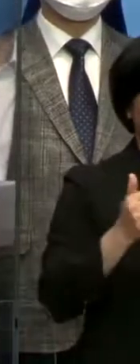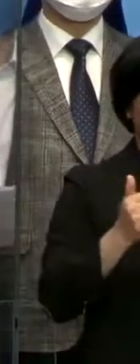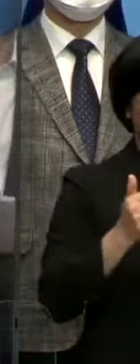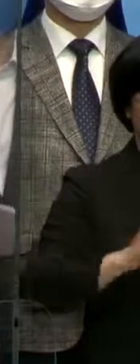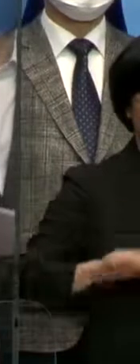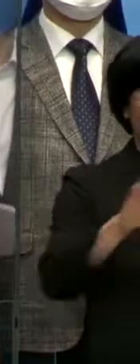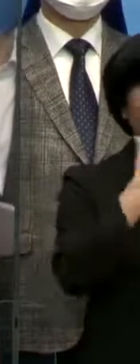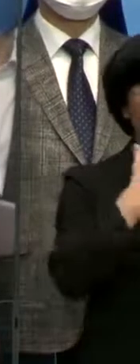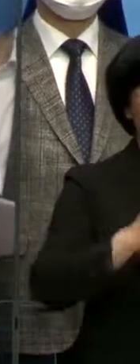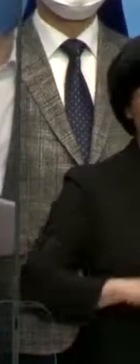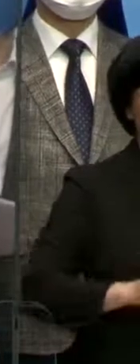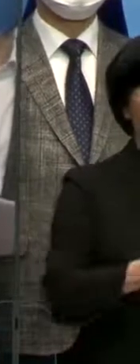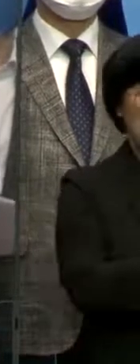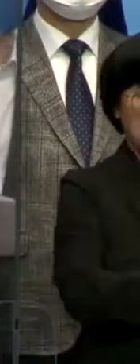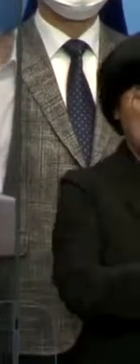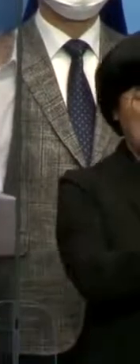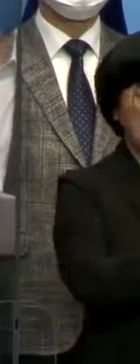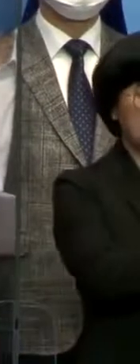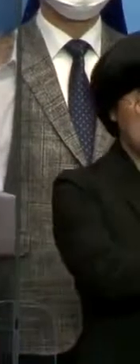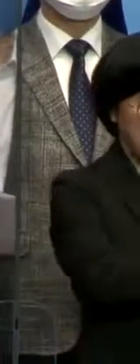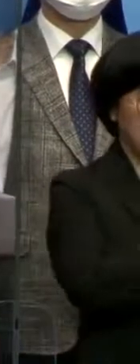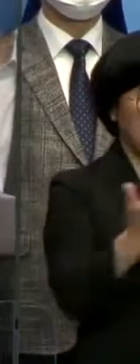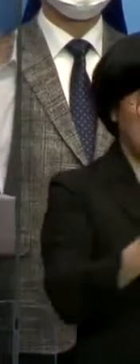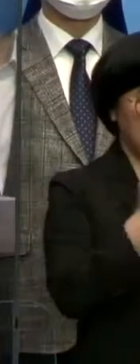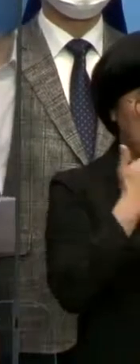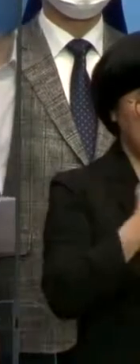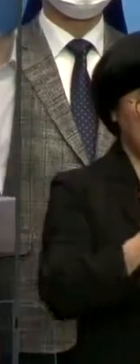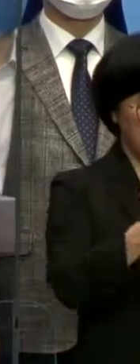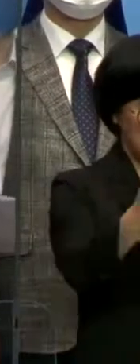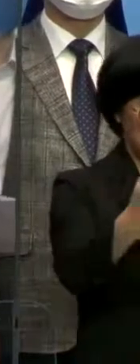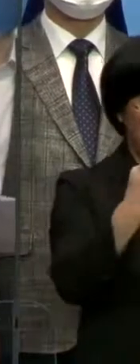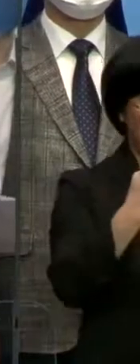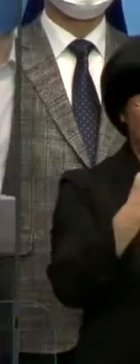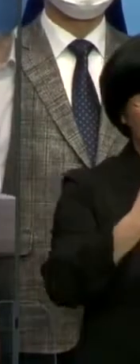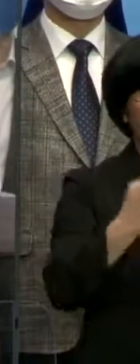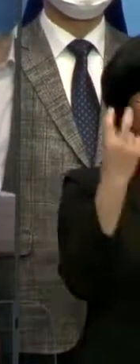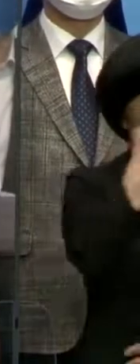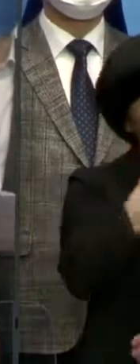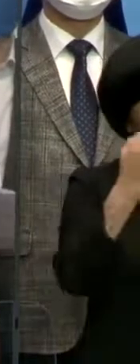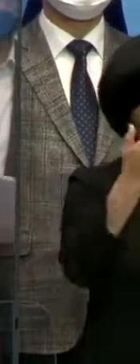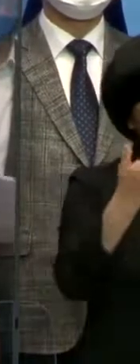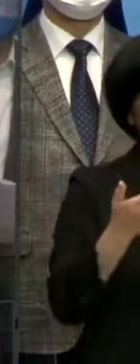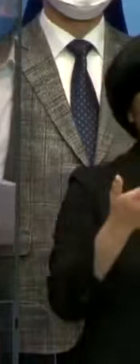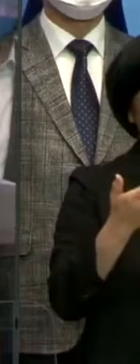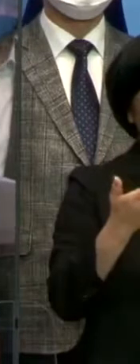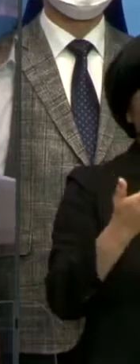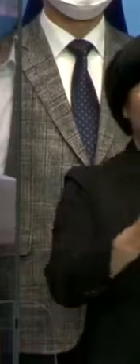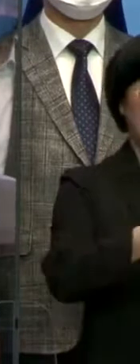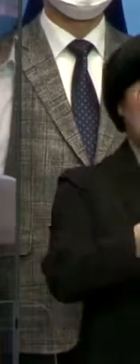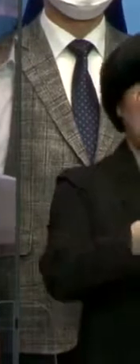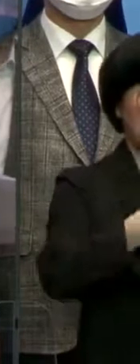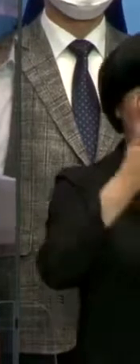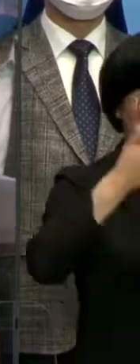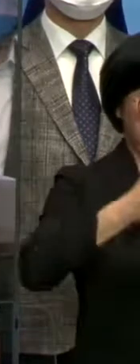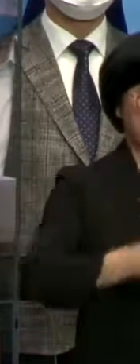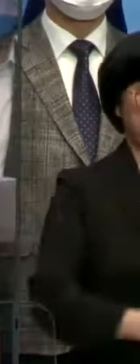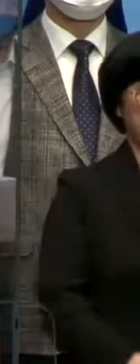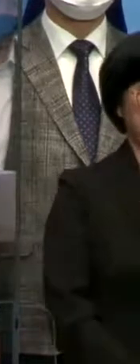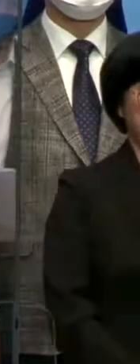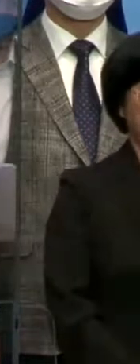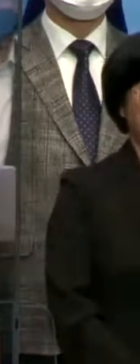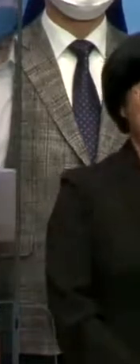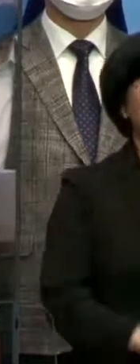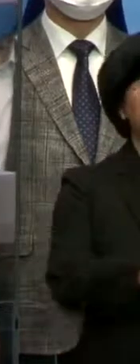저희 보건복지위원회가 제대로 일할 수 있도록 지켜봐 주시고 감시해 주시고 성원해 주시기를 바랍니다.